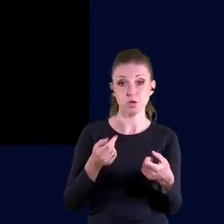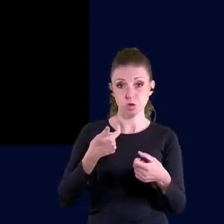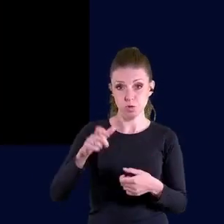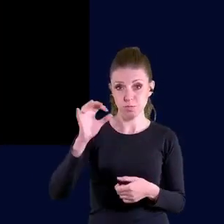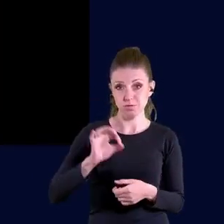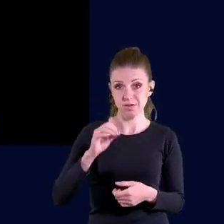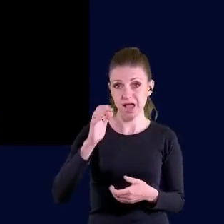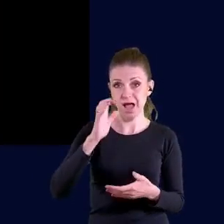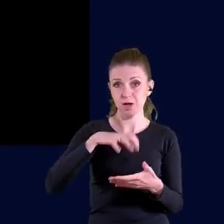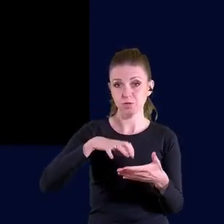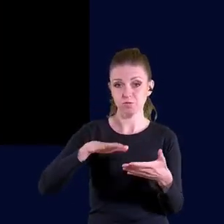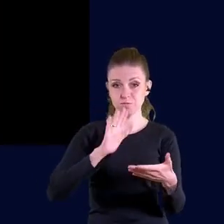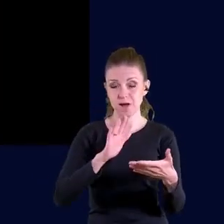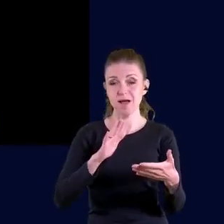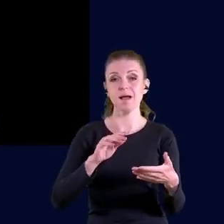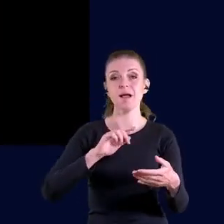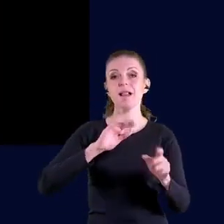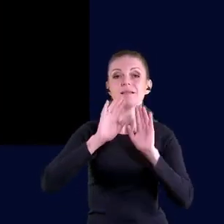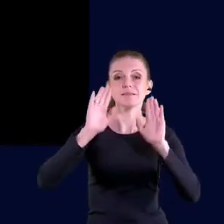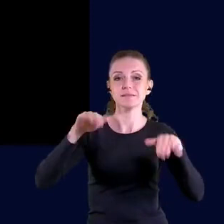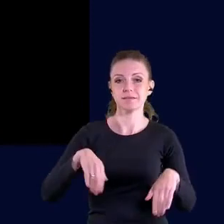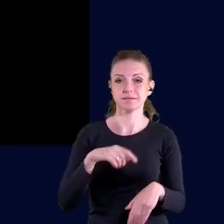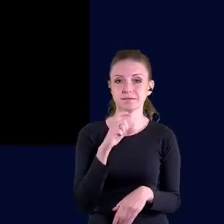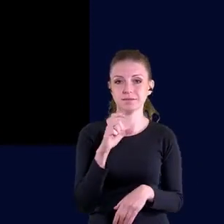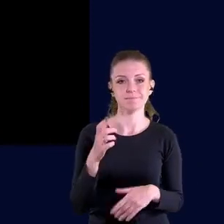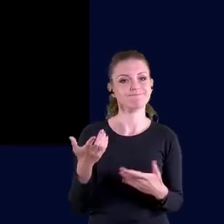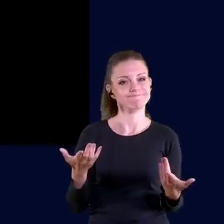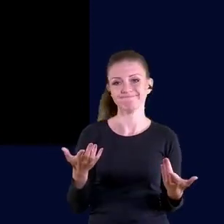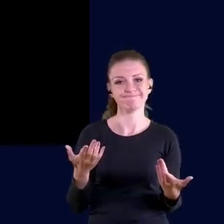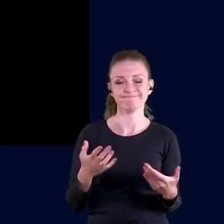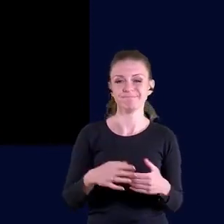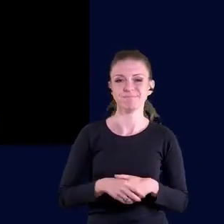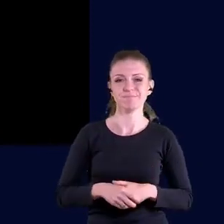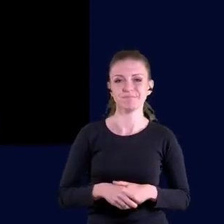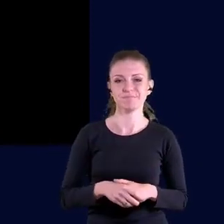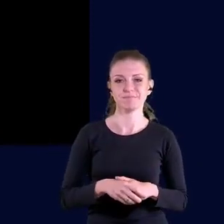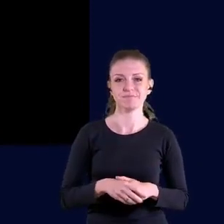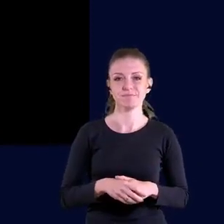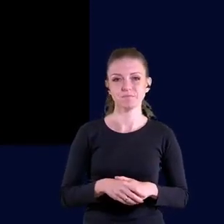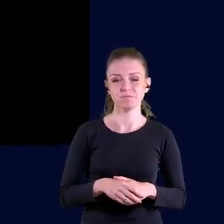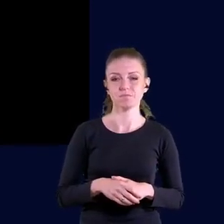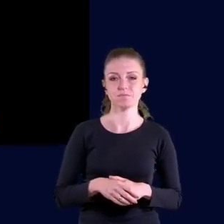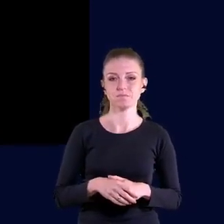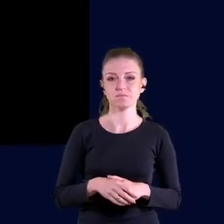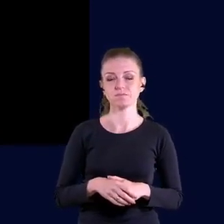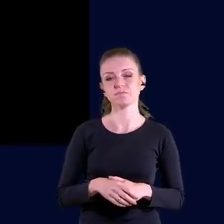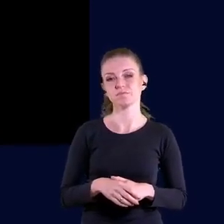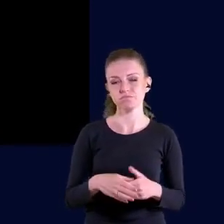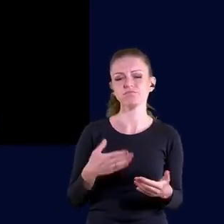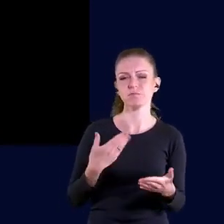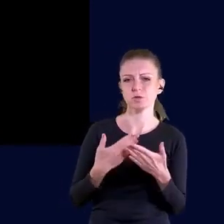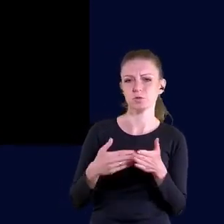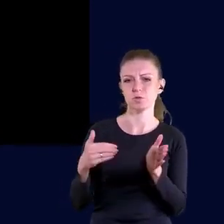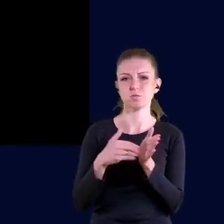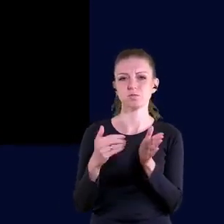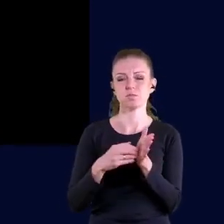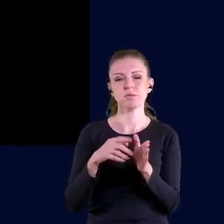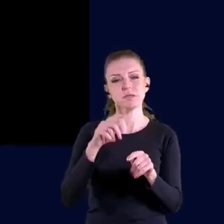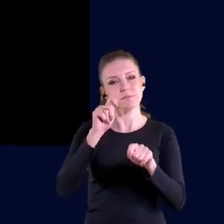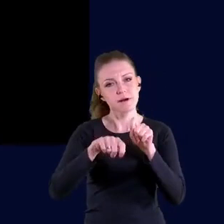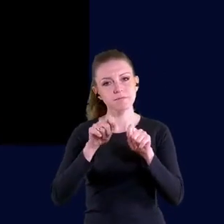jest opatrzone licencjami wolnymi więc tutaj należałoby zwracać baczną uwagę czy